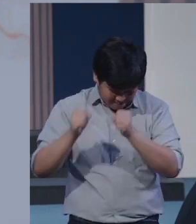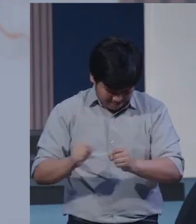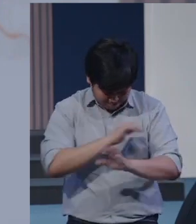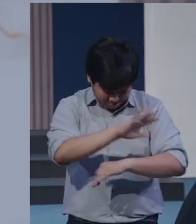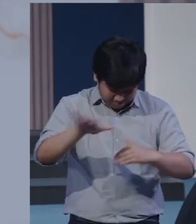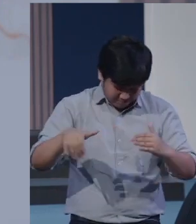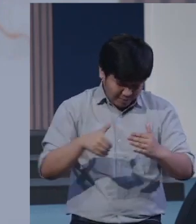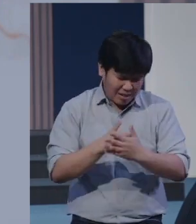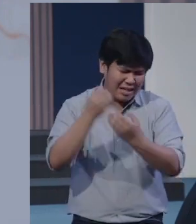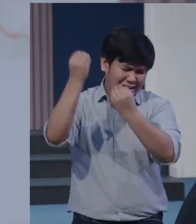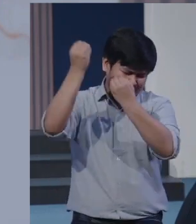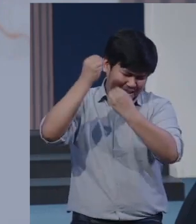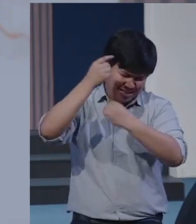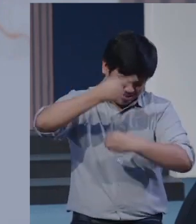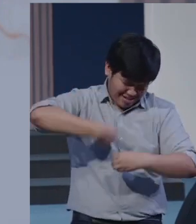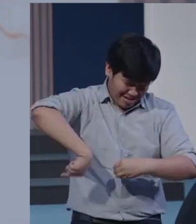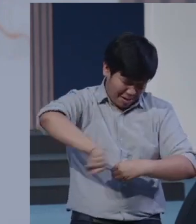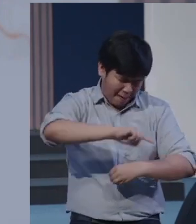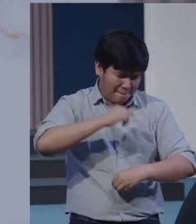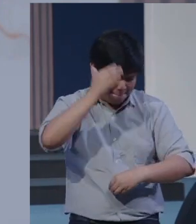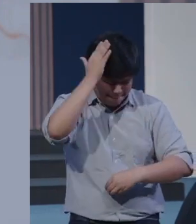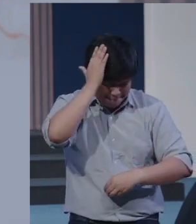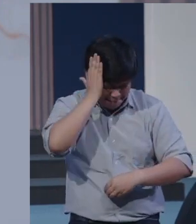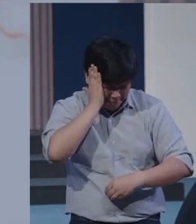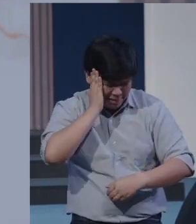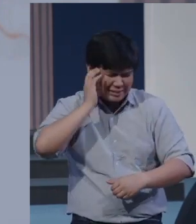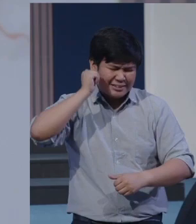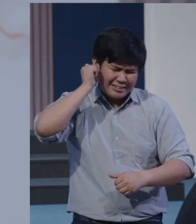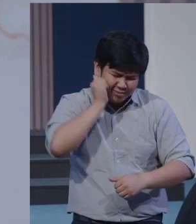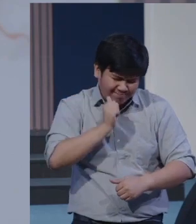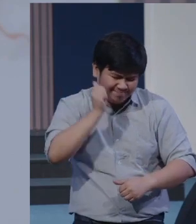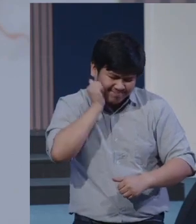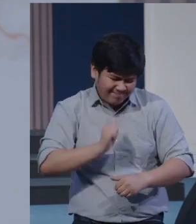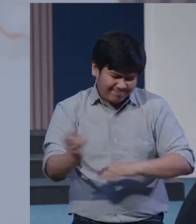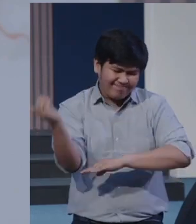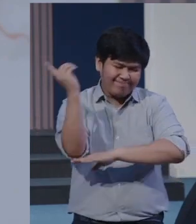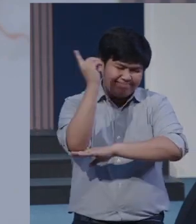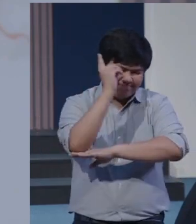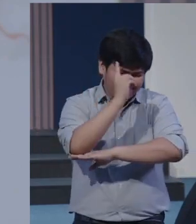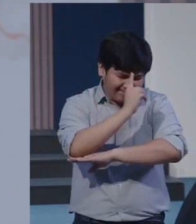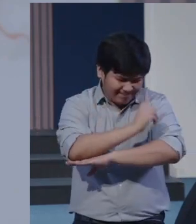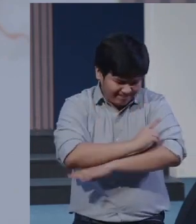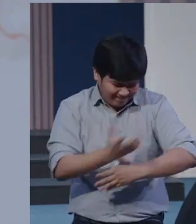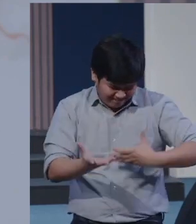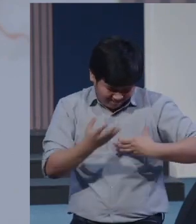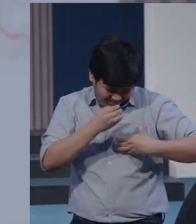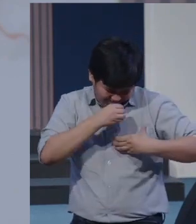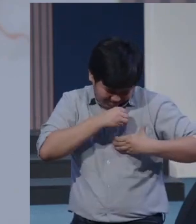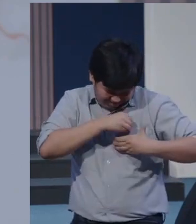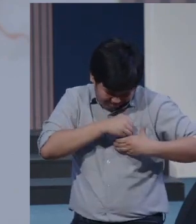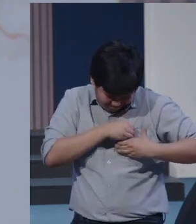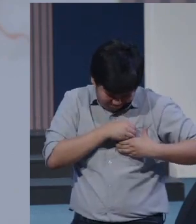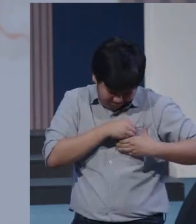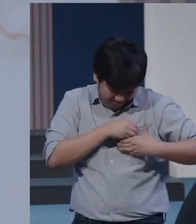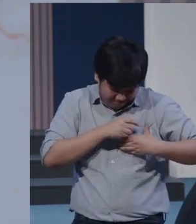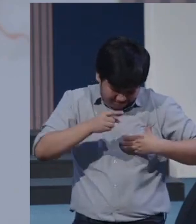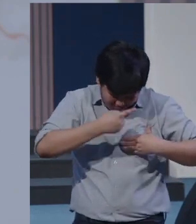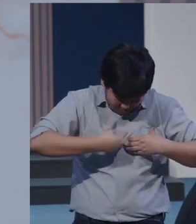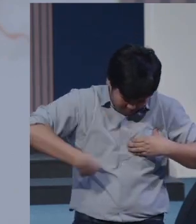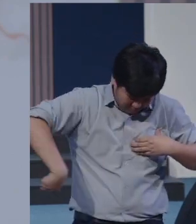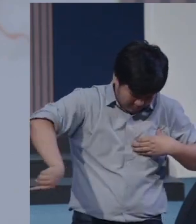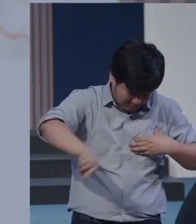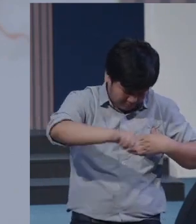Turuan niyo nga po kami Na sa araw-araw sambit namin sa aming sarili na kami ay